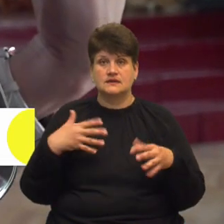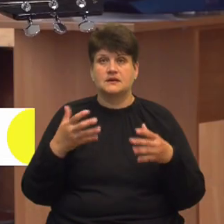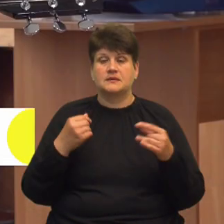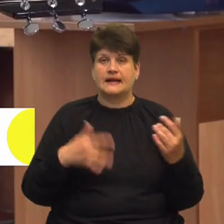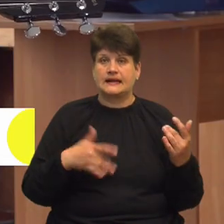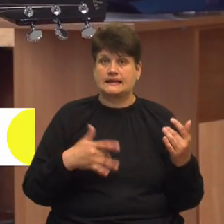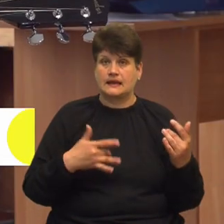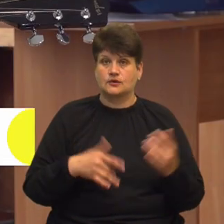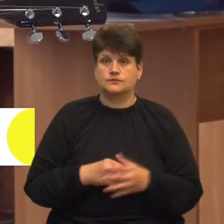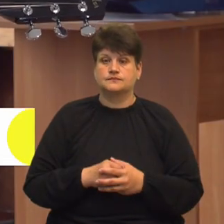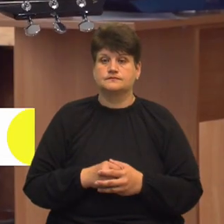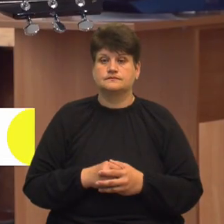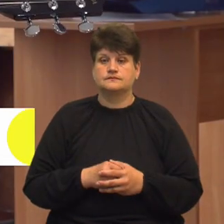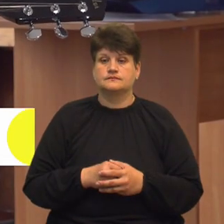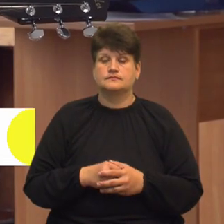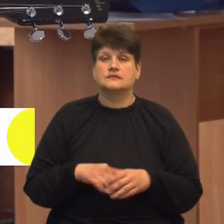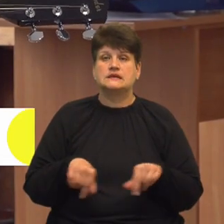гітару. Так, як ти,